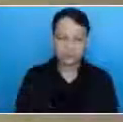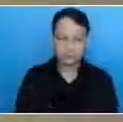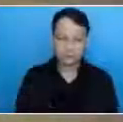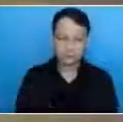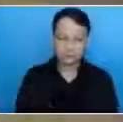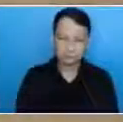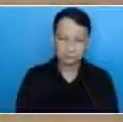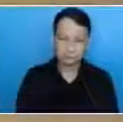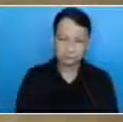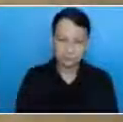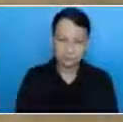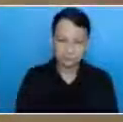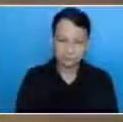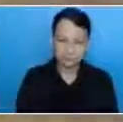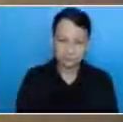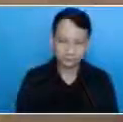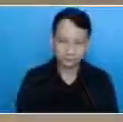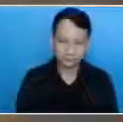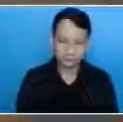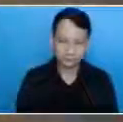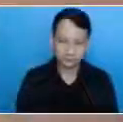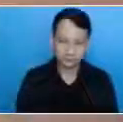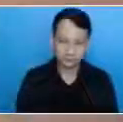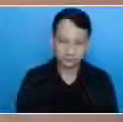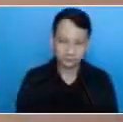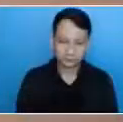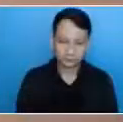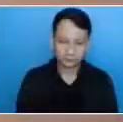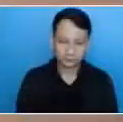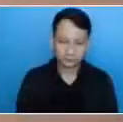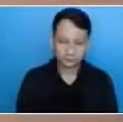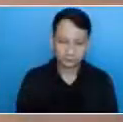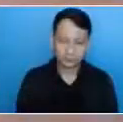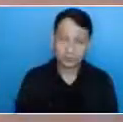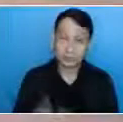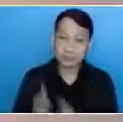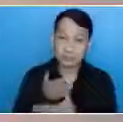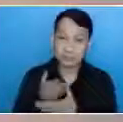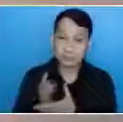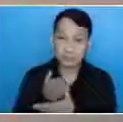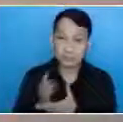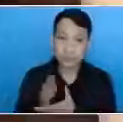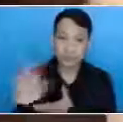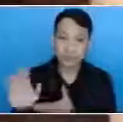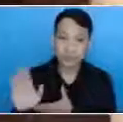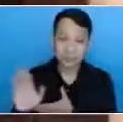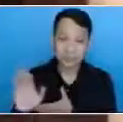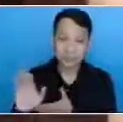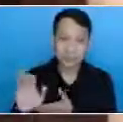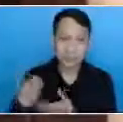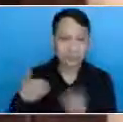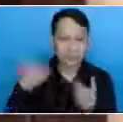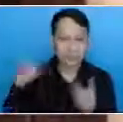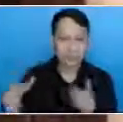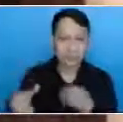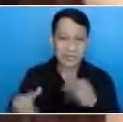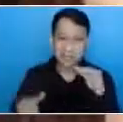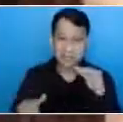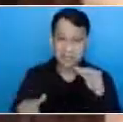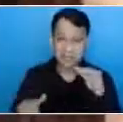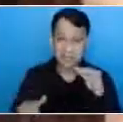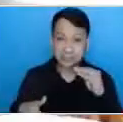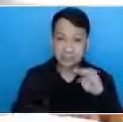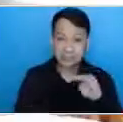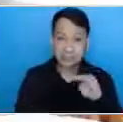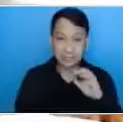ay na-diagnose naman siya ng diabetic neuropathy na isang uri ng nerve damage. Sanay kasi sila doon sa mataas